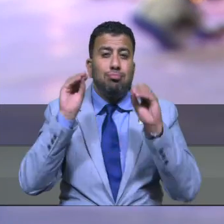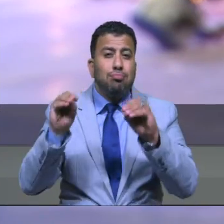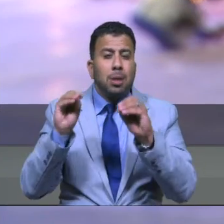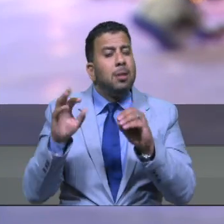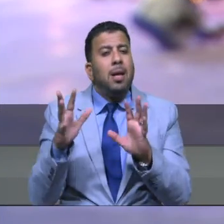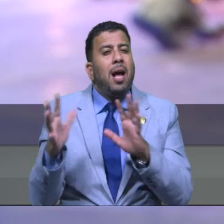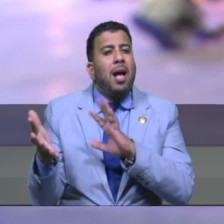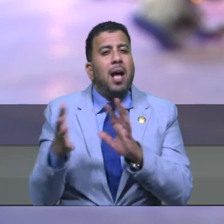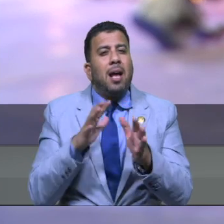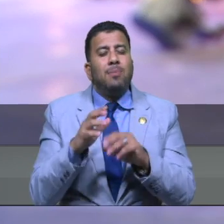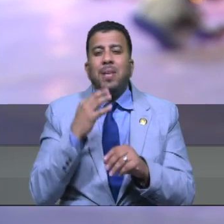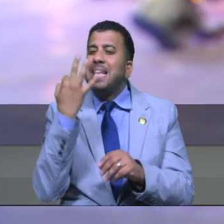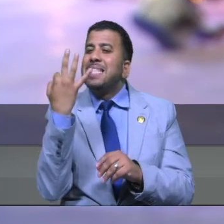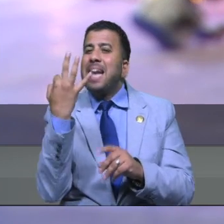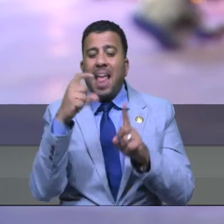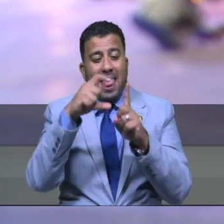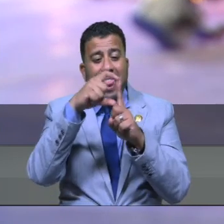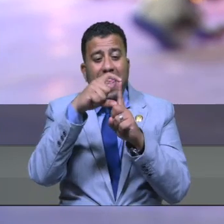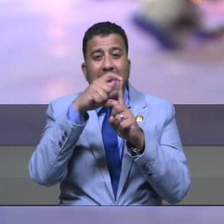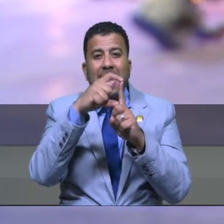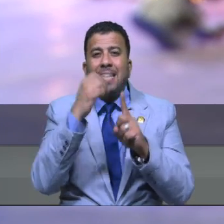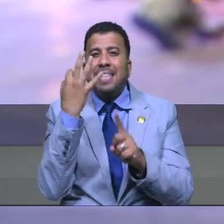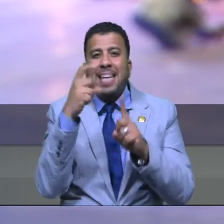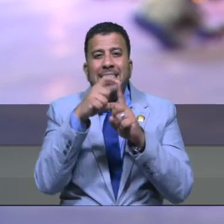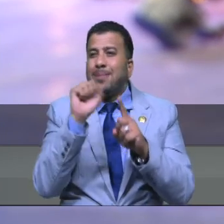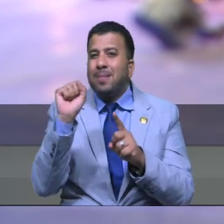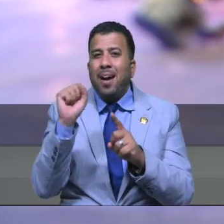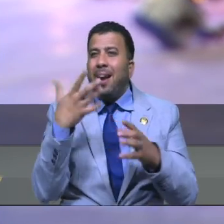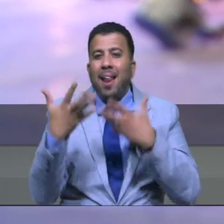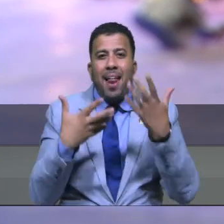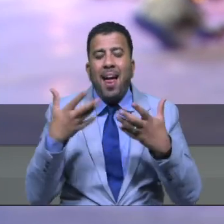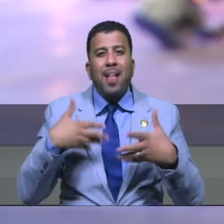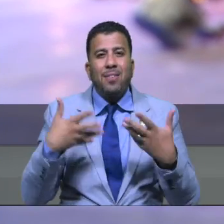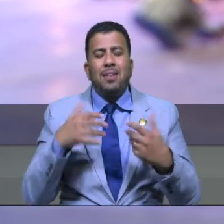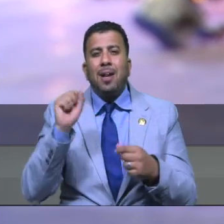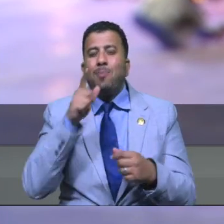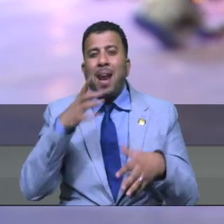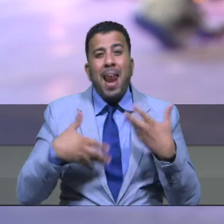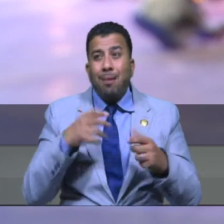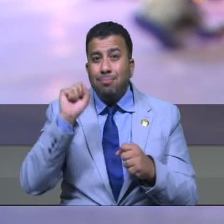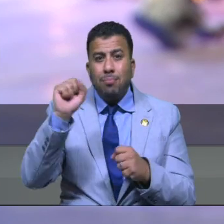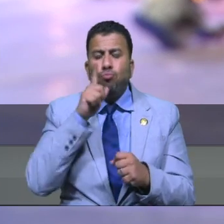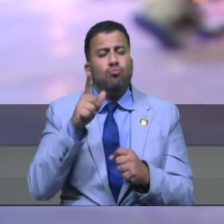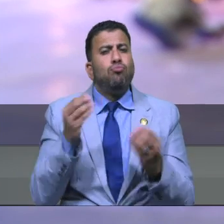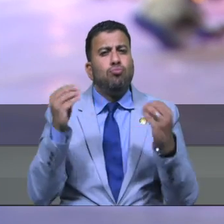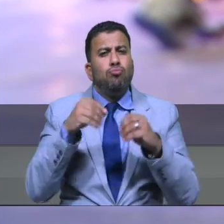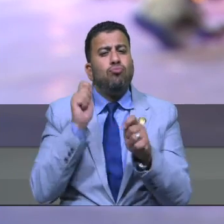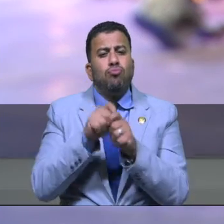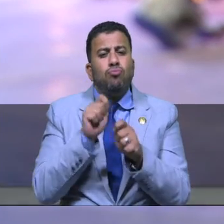الـ 3D animation، صناعة الكاركترز واللايت بينتينجز، وراح يكون أيضا عندنا